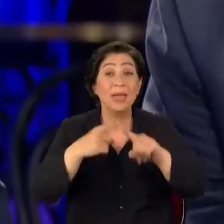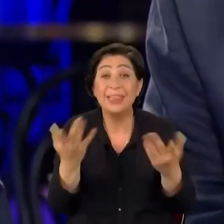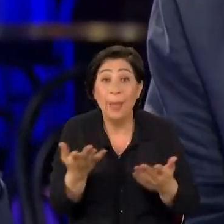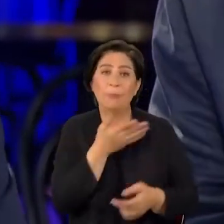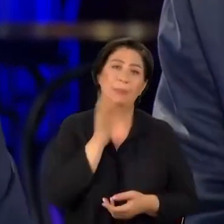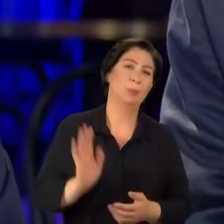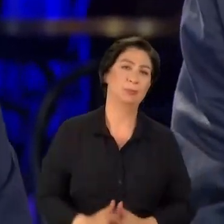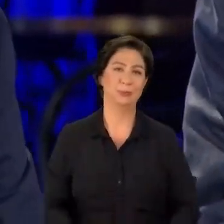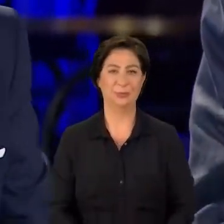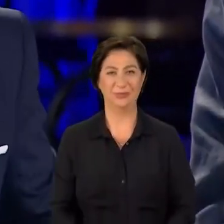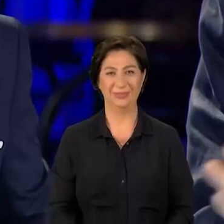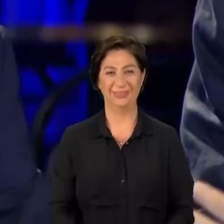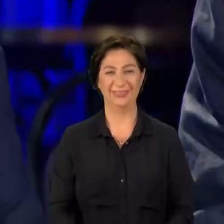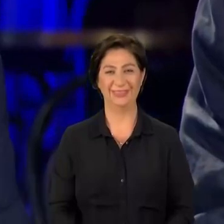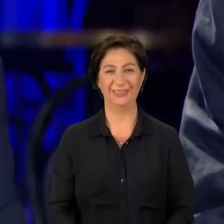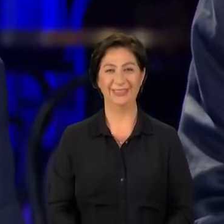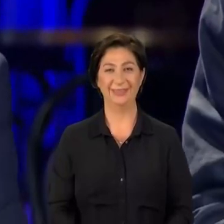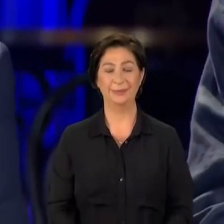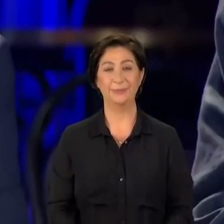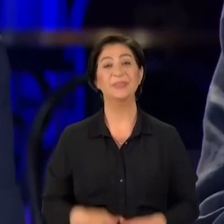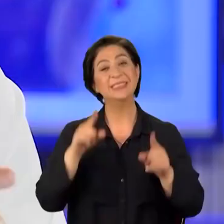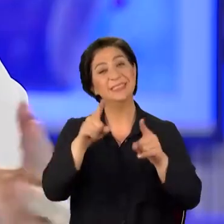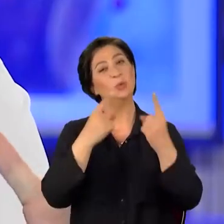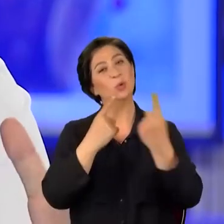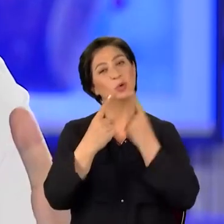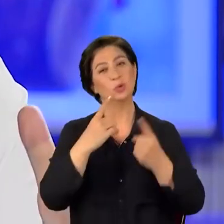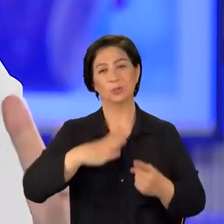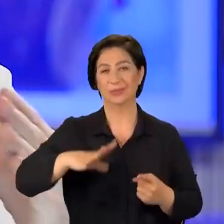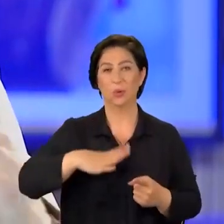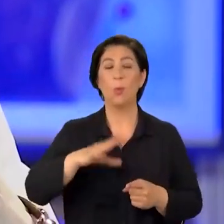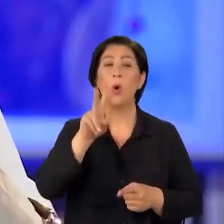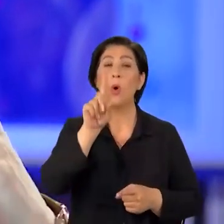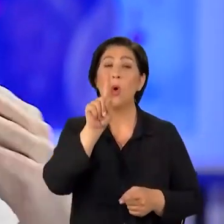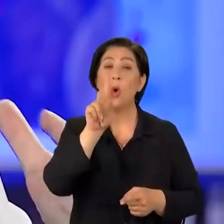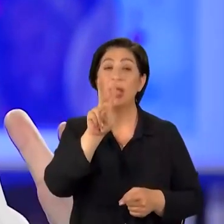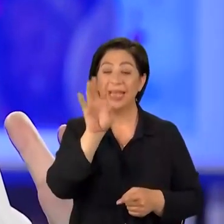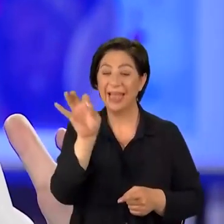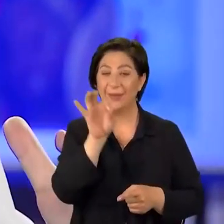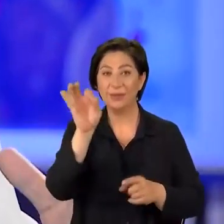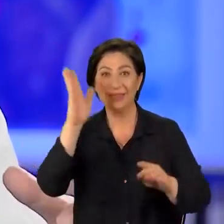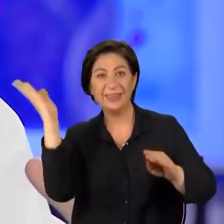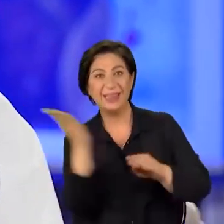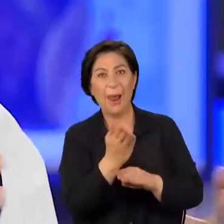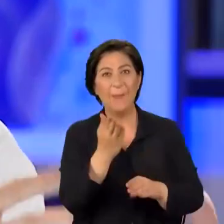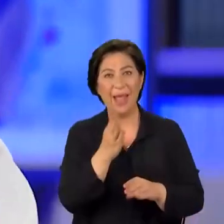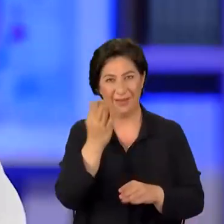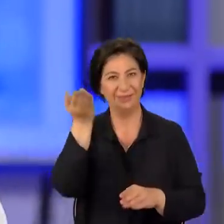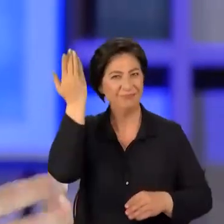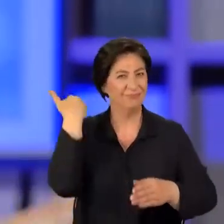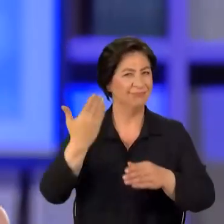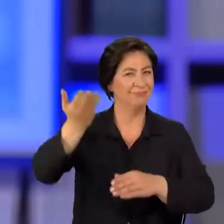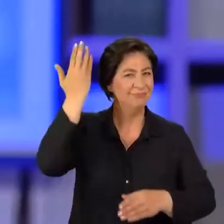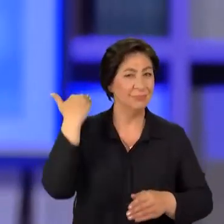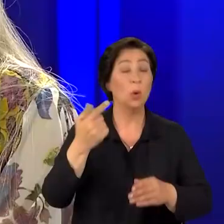kusura bakmayın. Sizle hemen şunu konuşalım istiyorum. Bu bir 12 Eylül darbesi ve onun